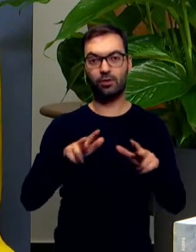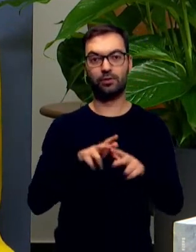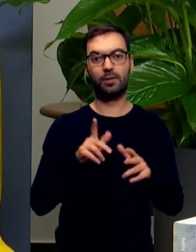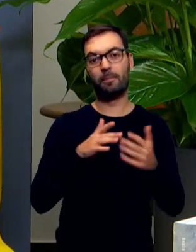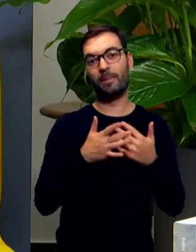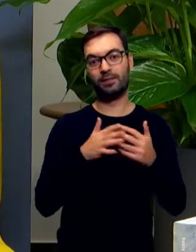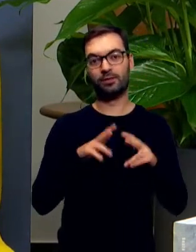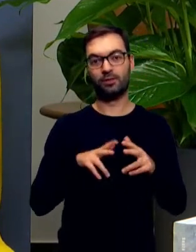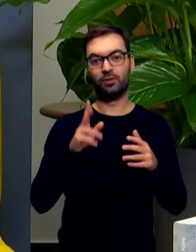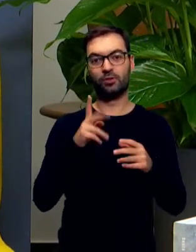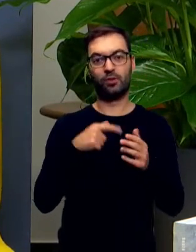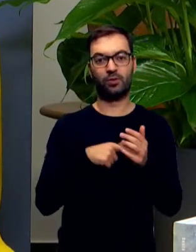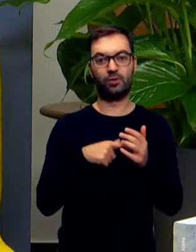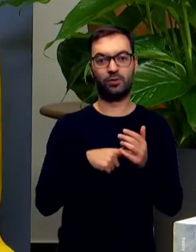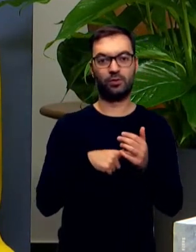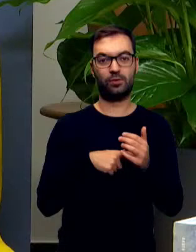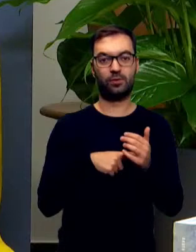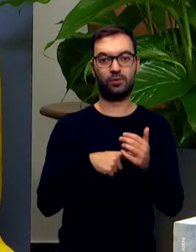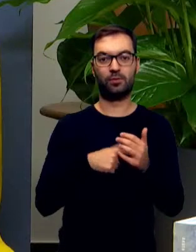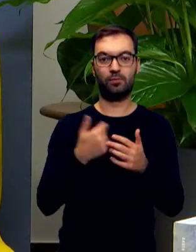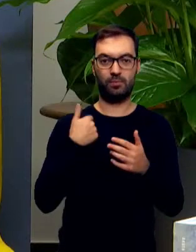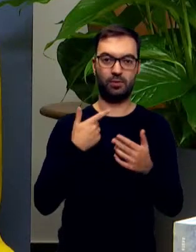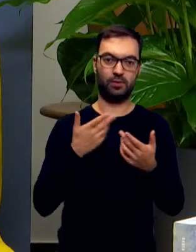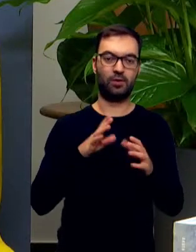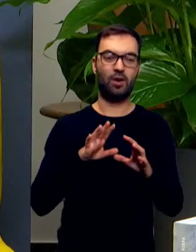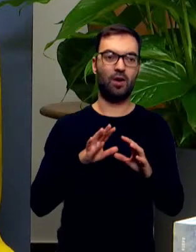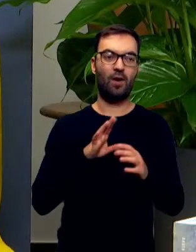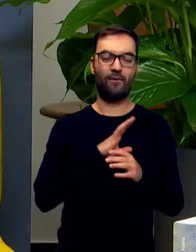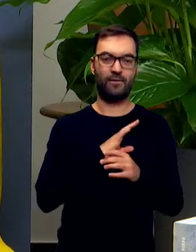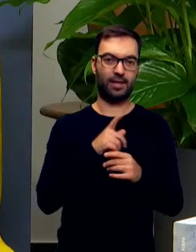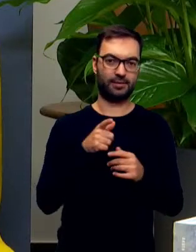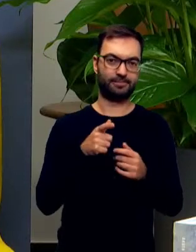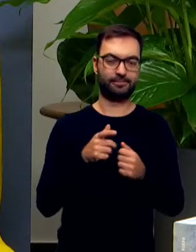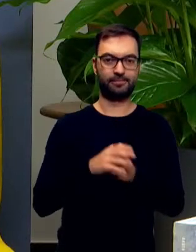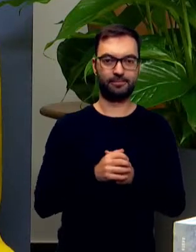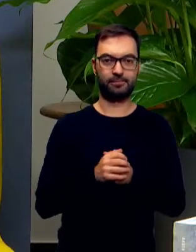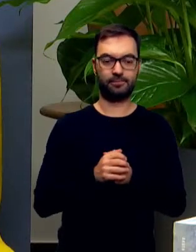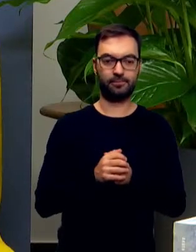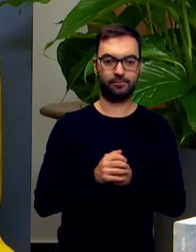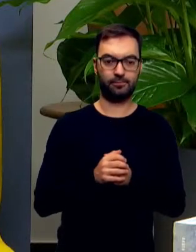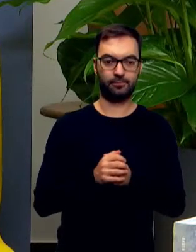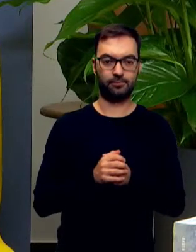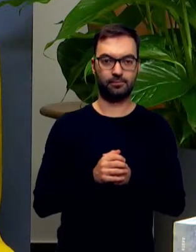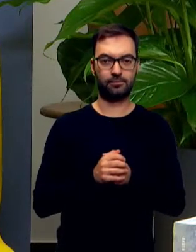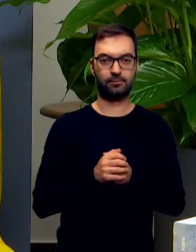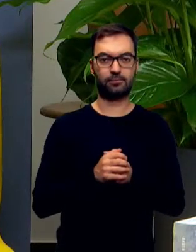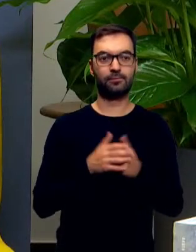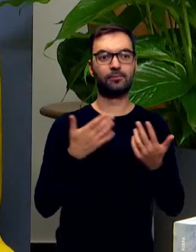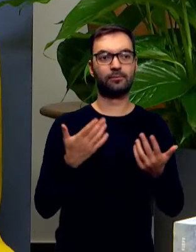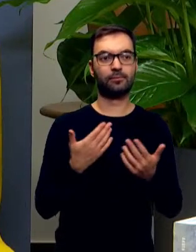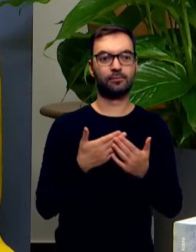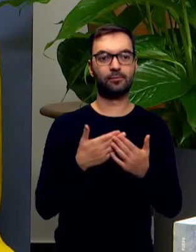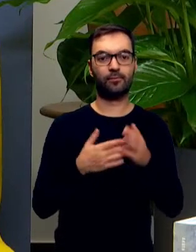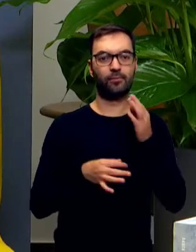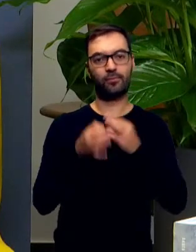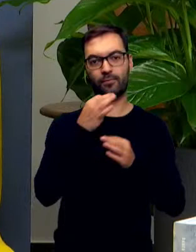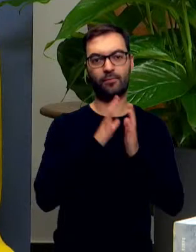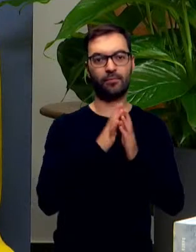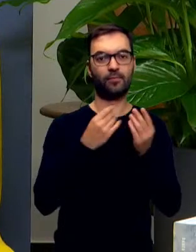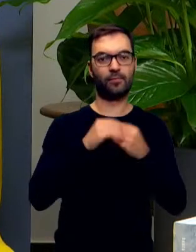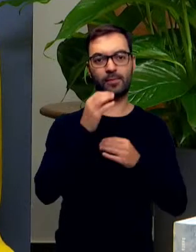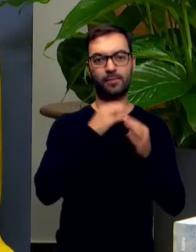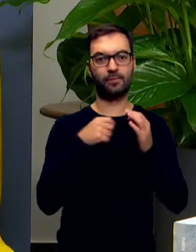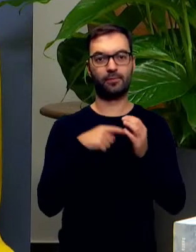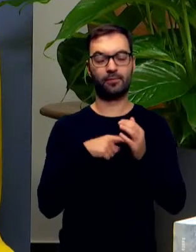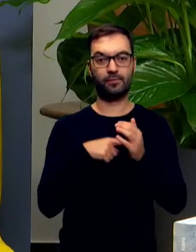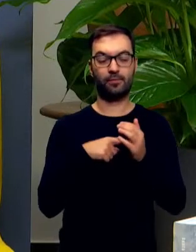czy bliskich tych osób, które no, były ofiarami w tych wydarzeniach i w tych wypadkach. Więc proszę opowiedzieć trochę właśnie